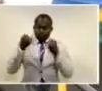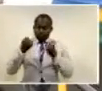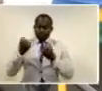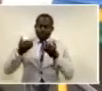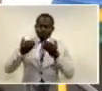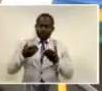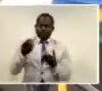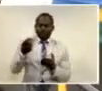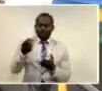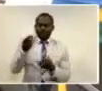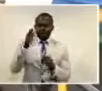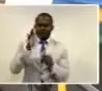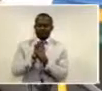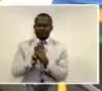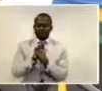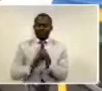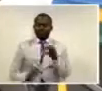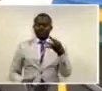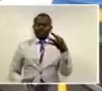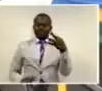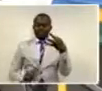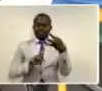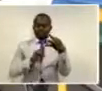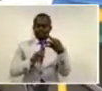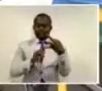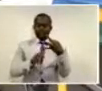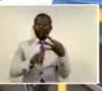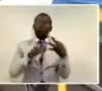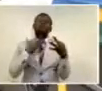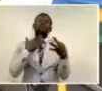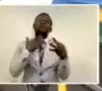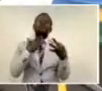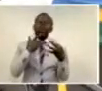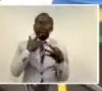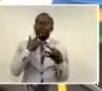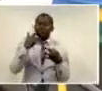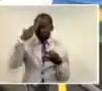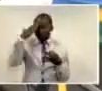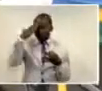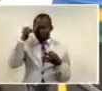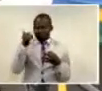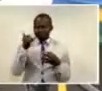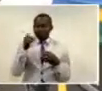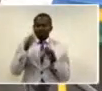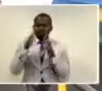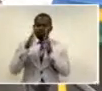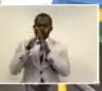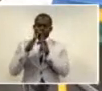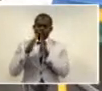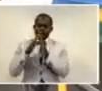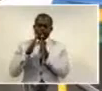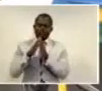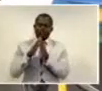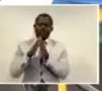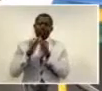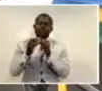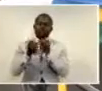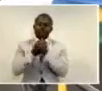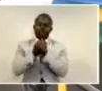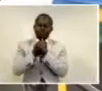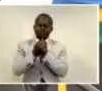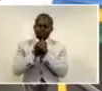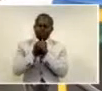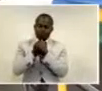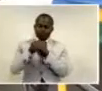menshi. Icya gatatu cyifuzwa ni ukugira ngo umujyi wa Gisenyi, umujyi wa